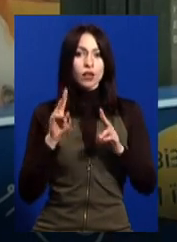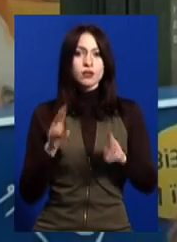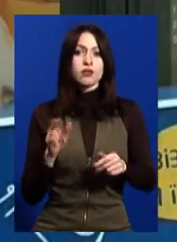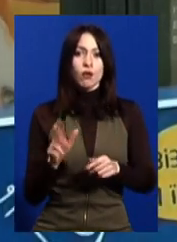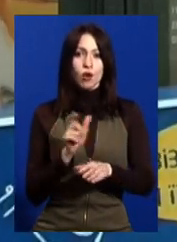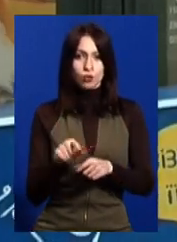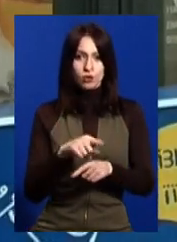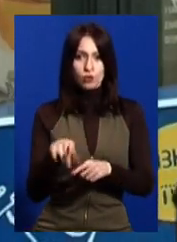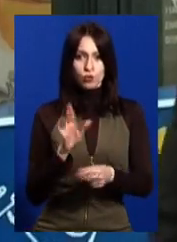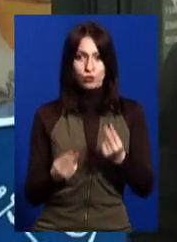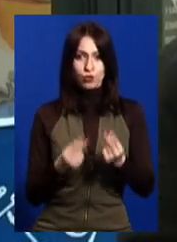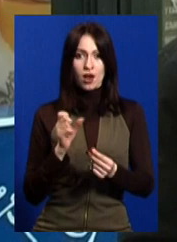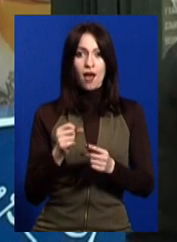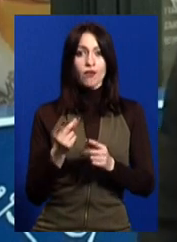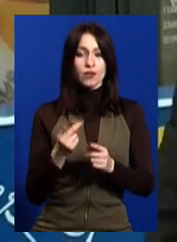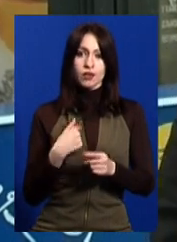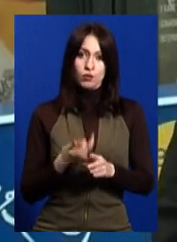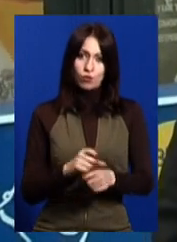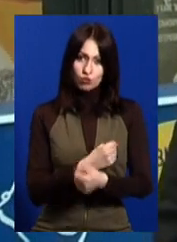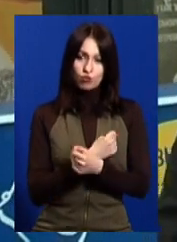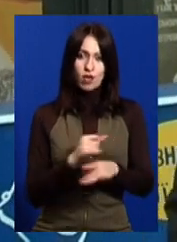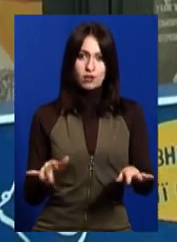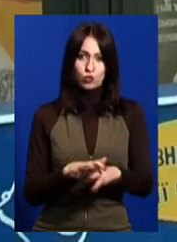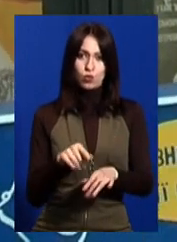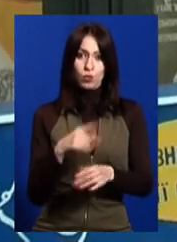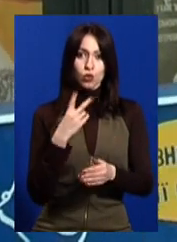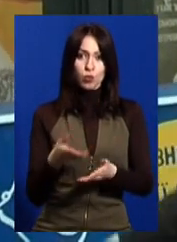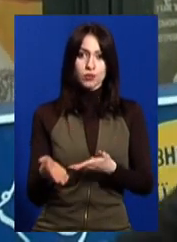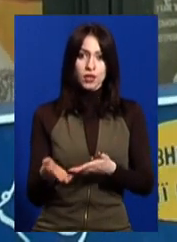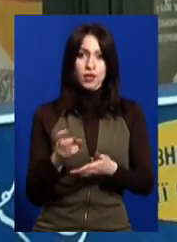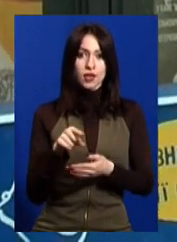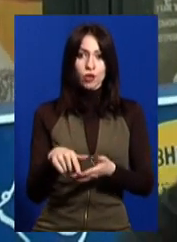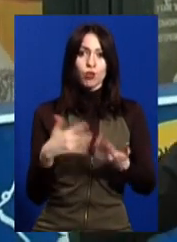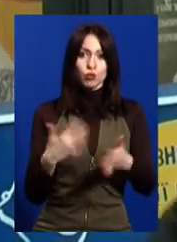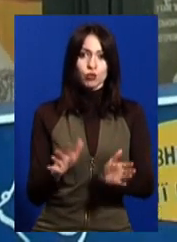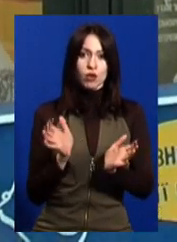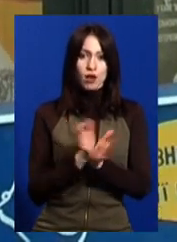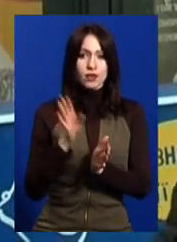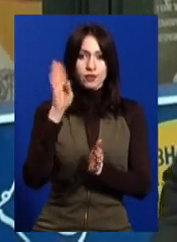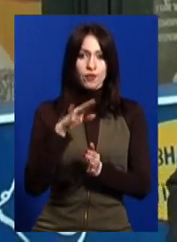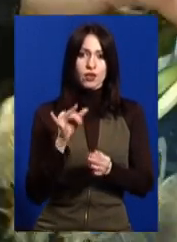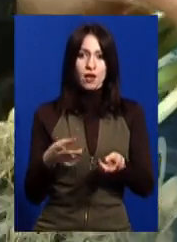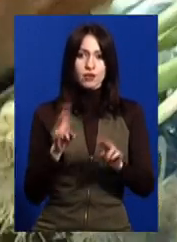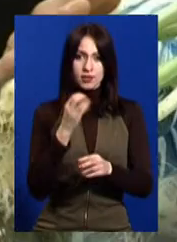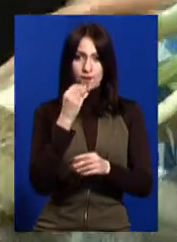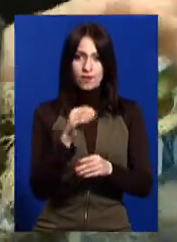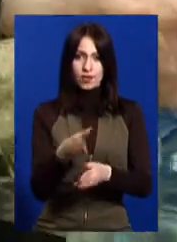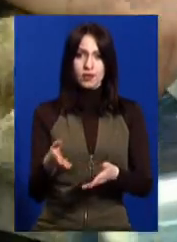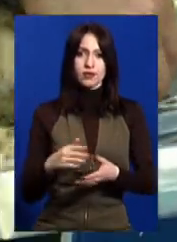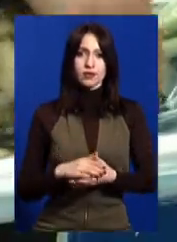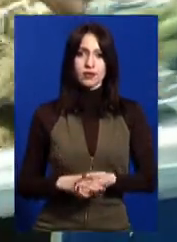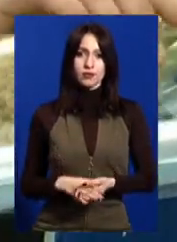люди на ньому гратимуть. А по-друге, мені дуже шкода інструмента. Ось подивіться, на ньому вже бруд, вода та залишки квітів.